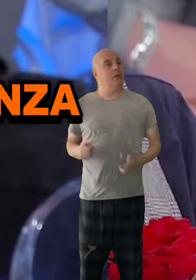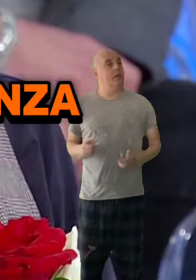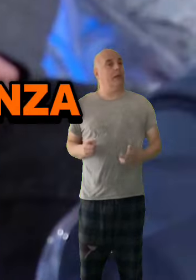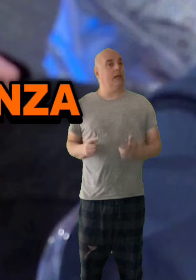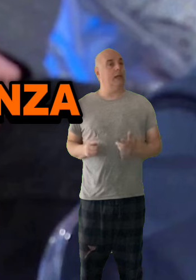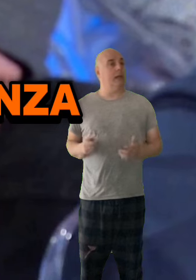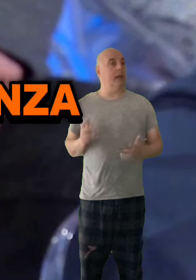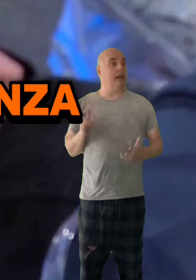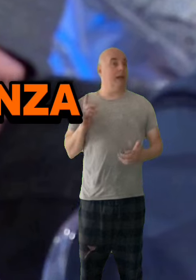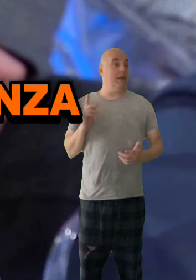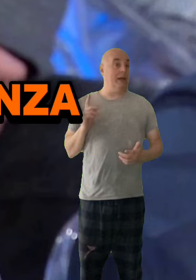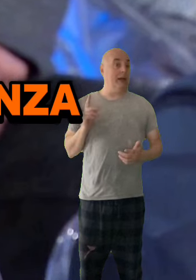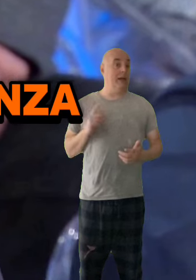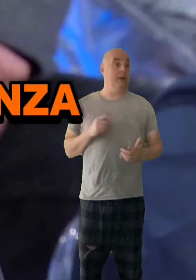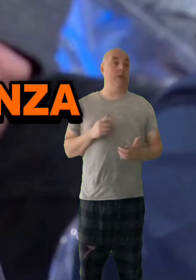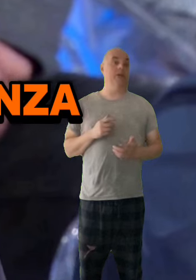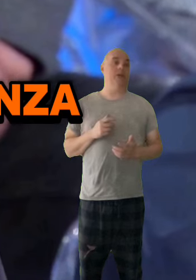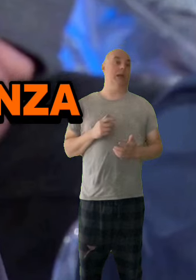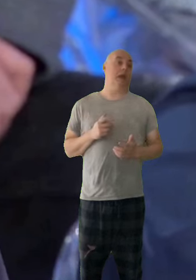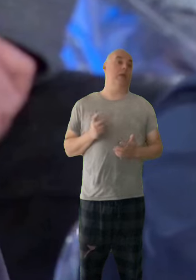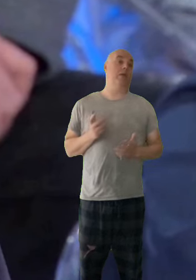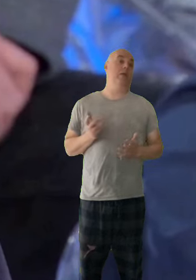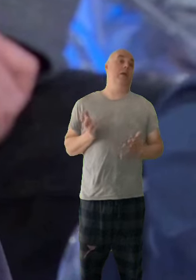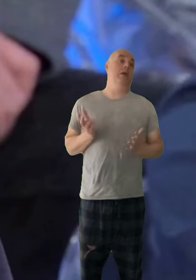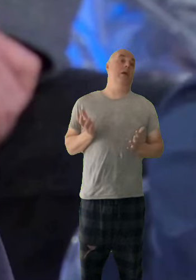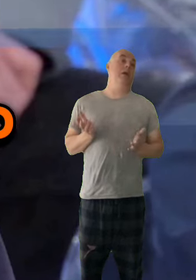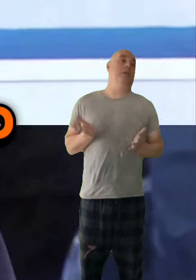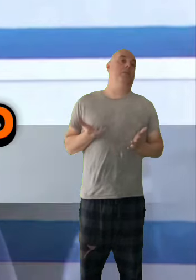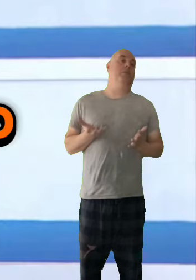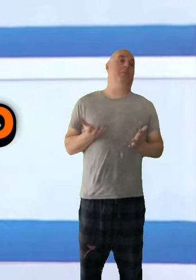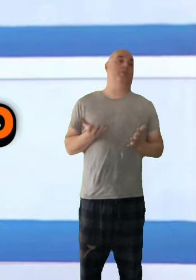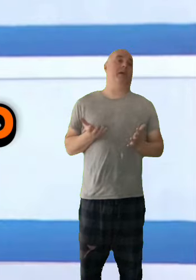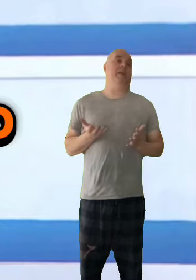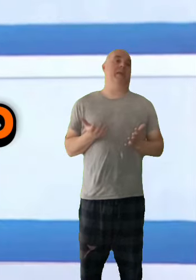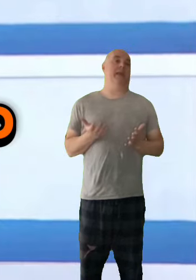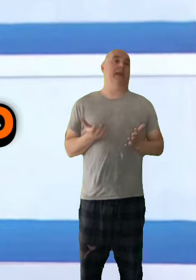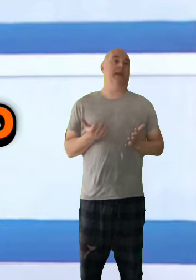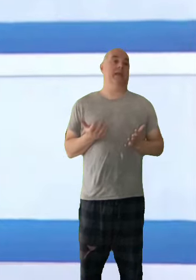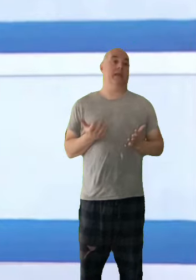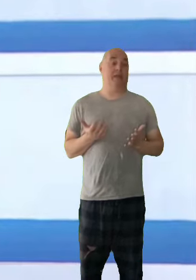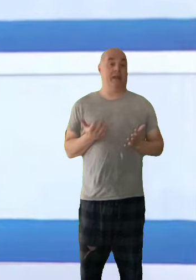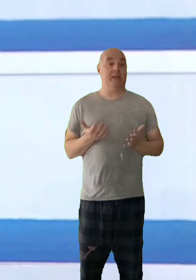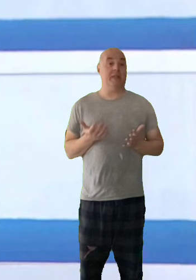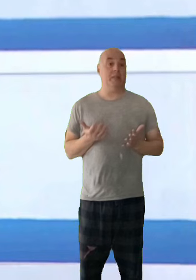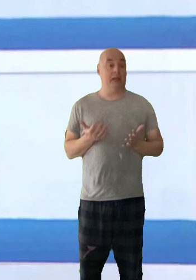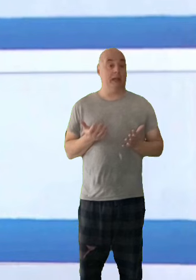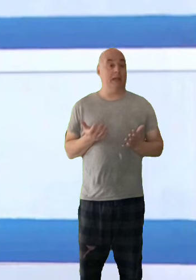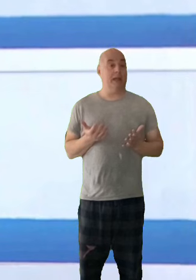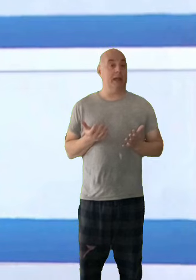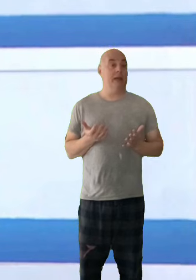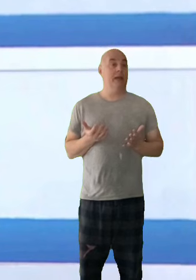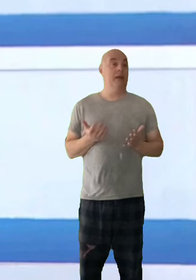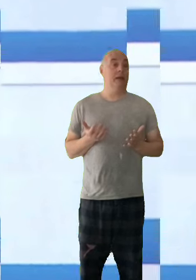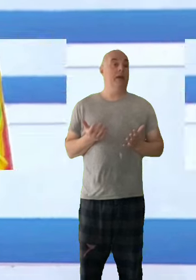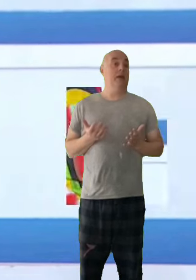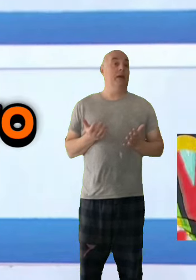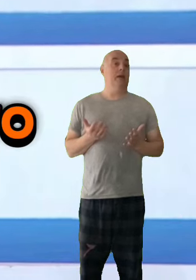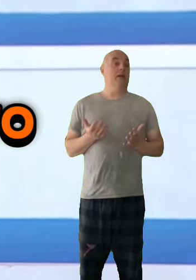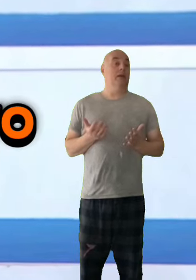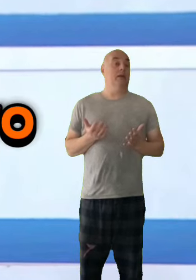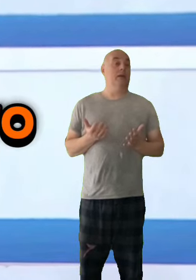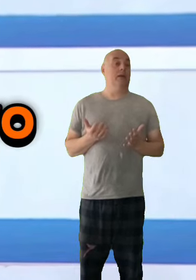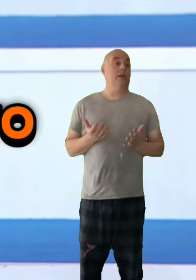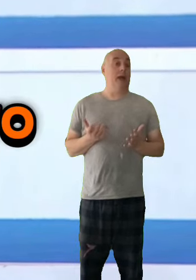svelando Inoltre una mancanza che a suo dire avrebbe commesso Luciano stando al racconto di Tiziana